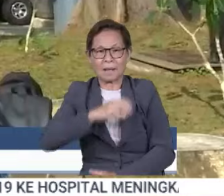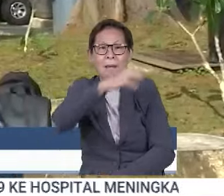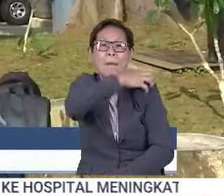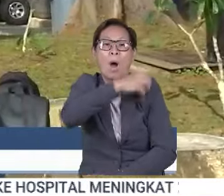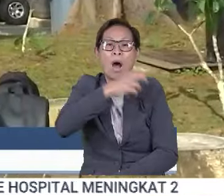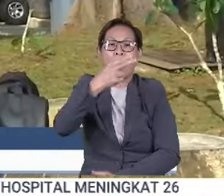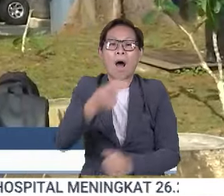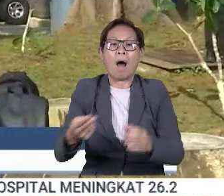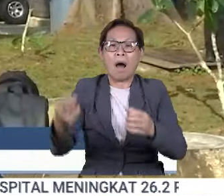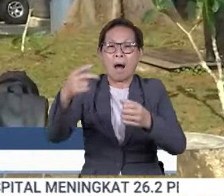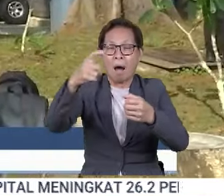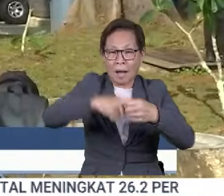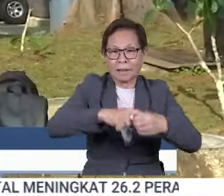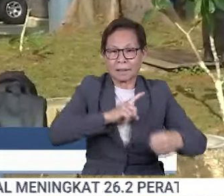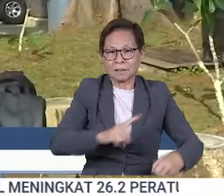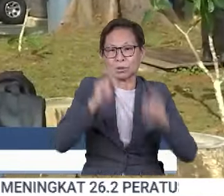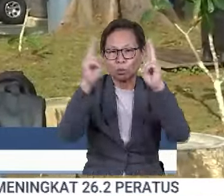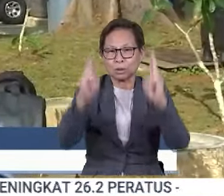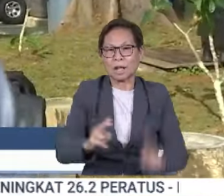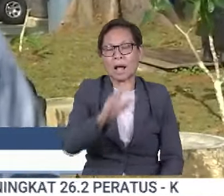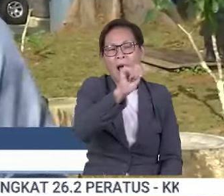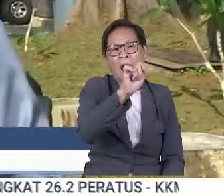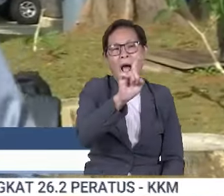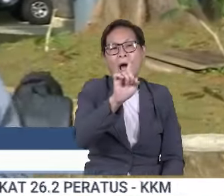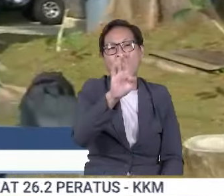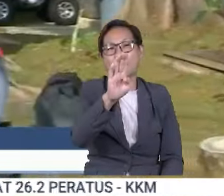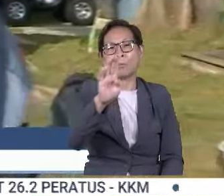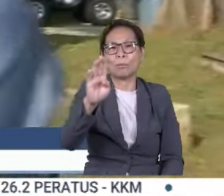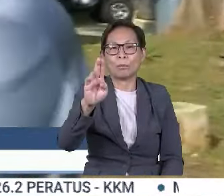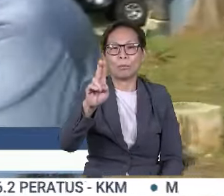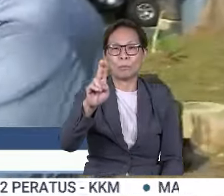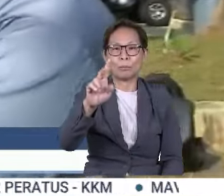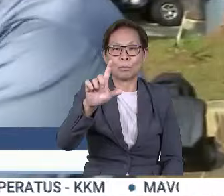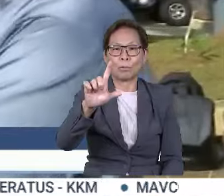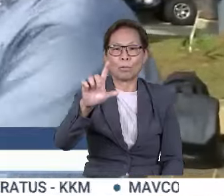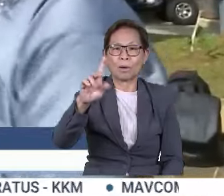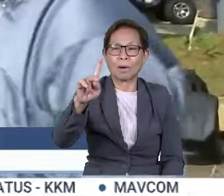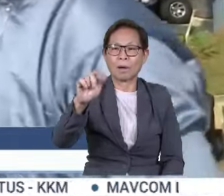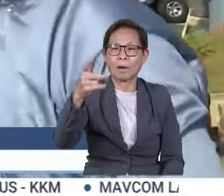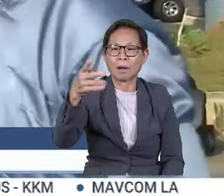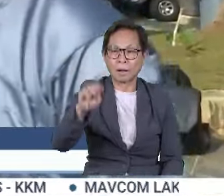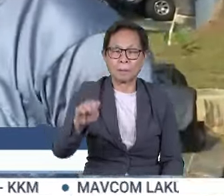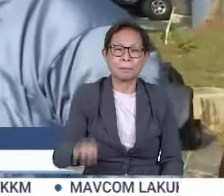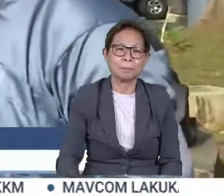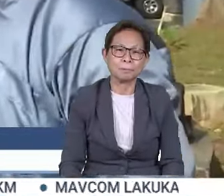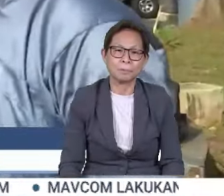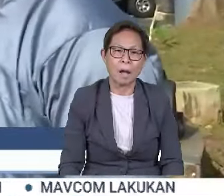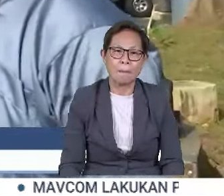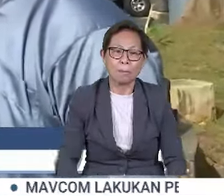Islam Jabatan Mufti Sarawak, Ustaz Abdul Karim Rahman. Jadi Ustaz, boleh kita terangkan proses yang kita jalankan petang ini?